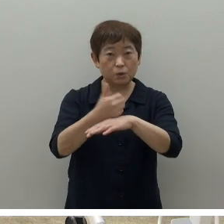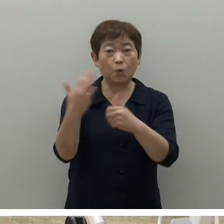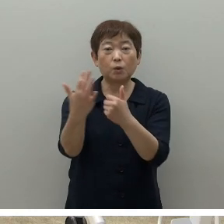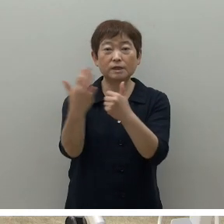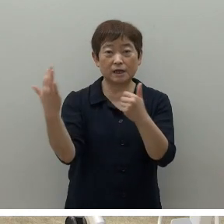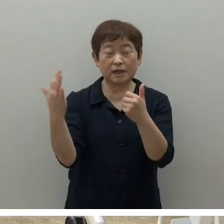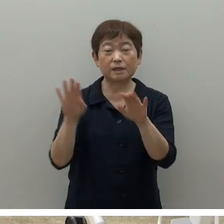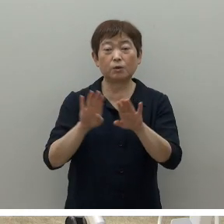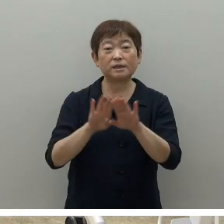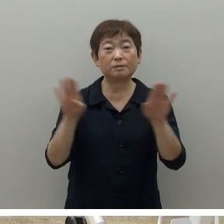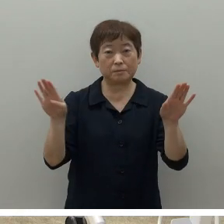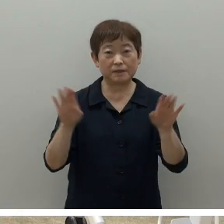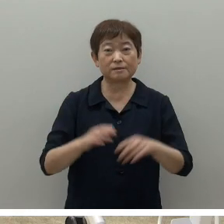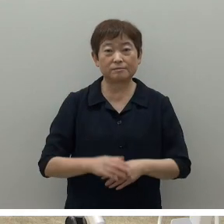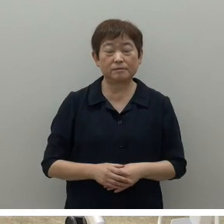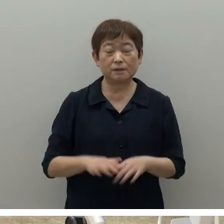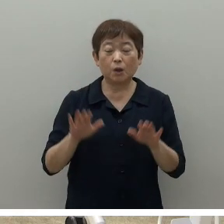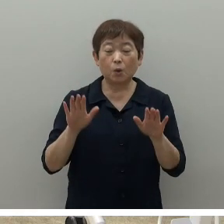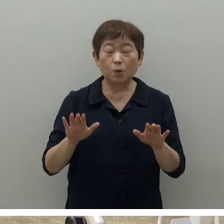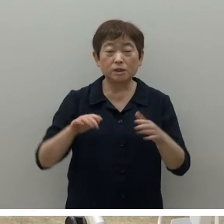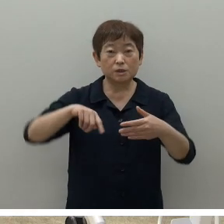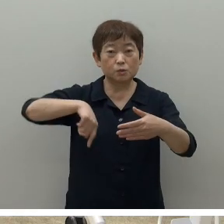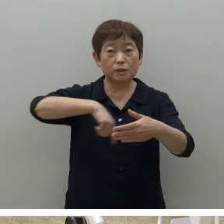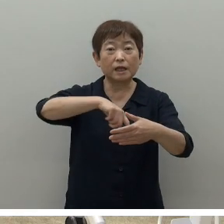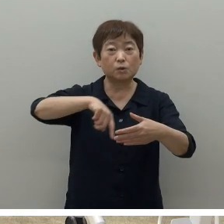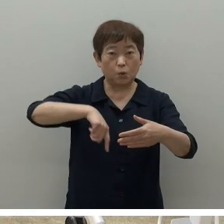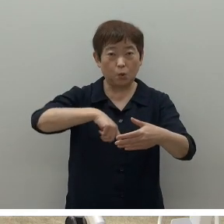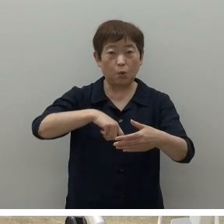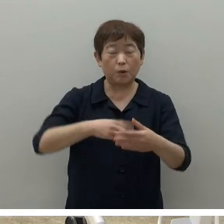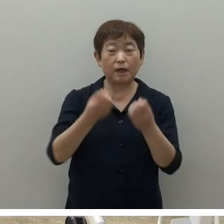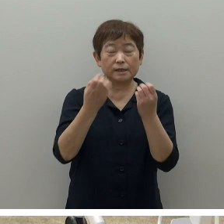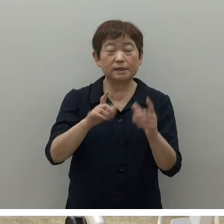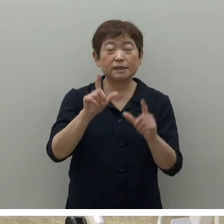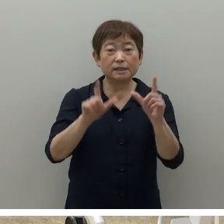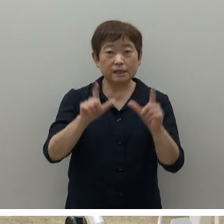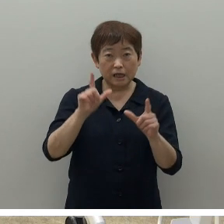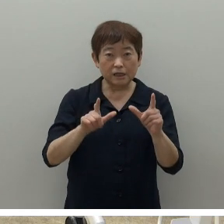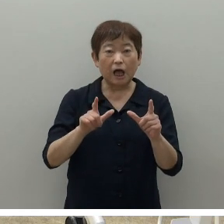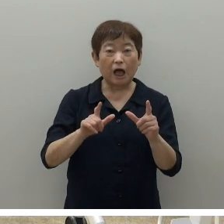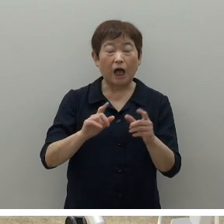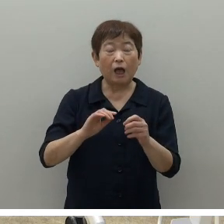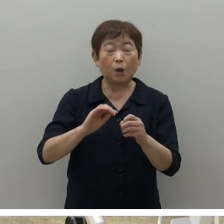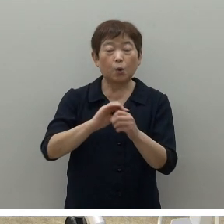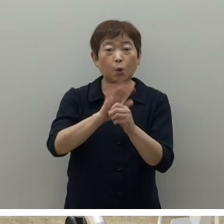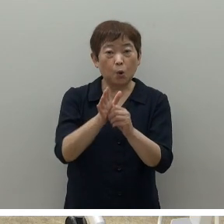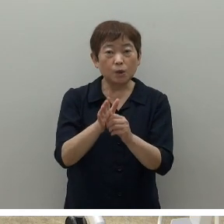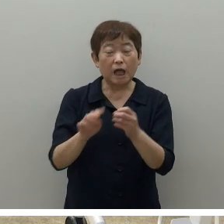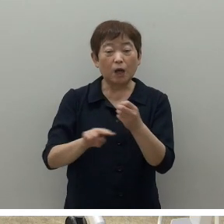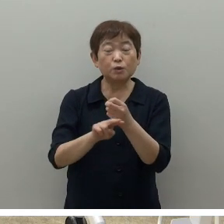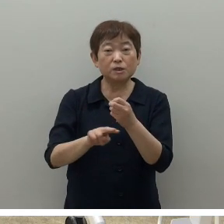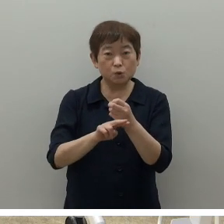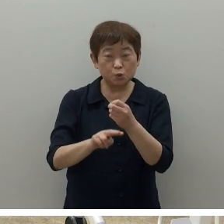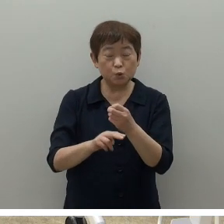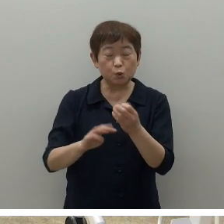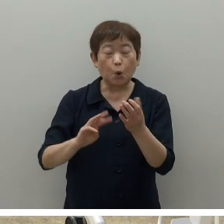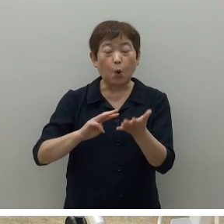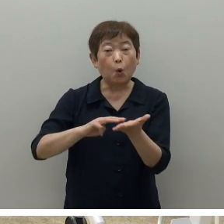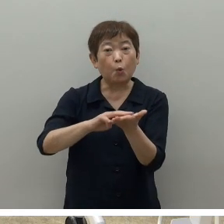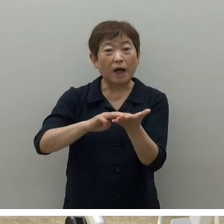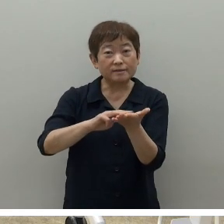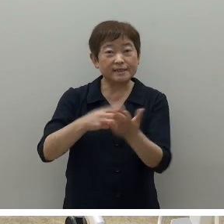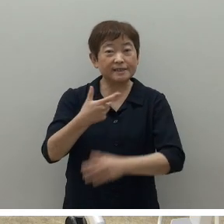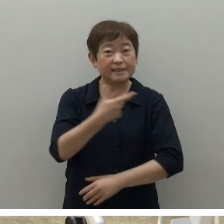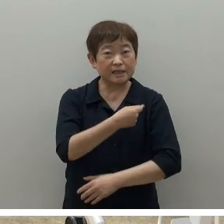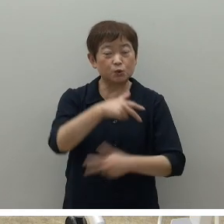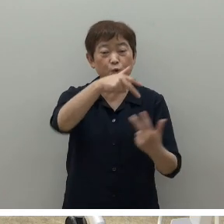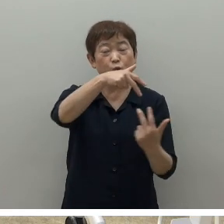記者会見を開催いたします。本日の案件は、今後の新型コロナウイルスについてワクチン接種スケジュールについて、ほか